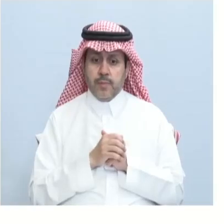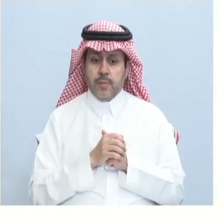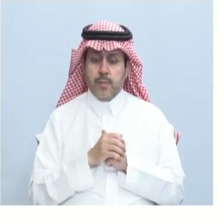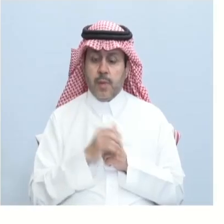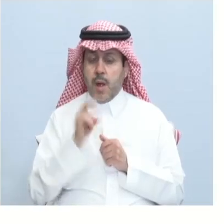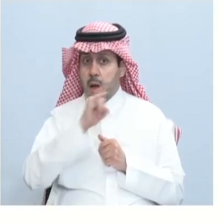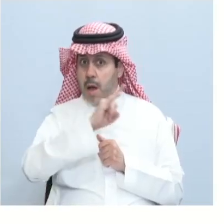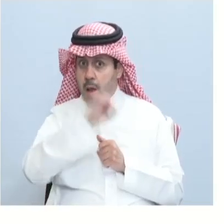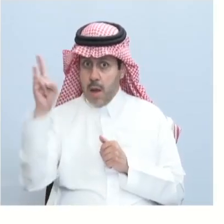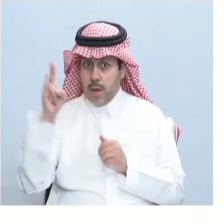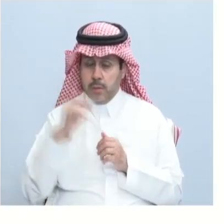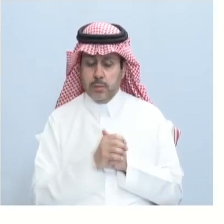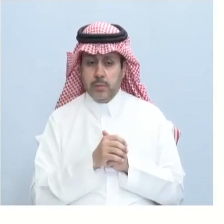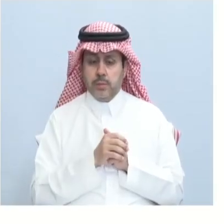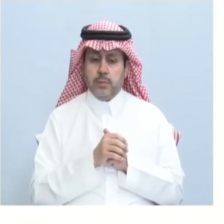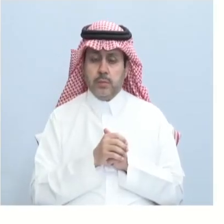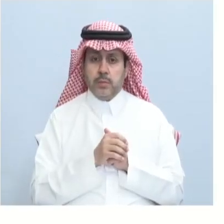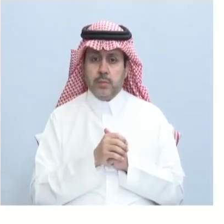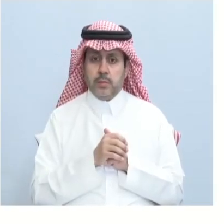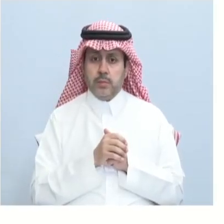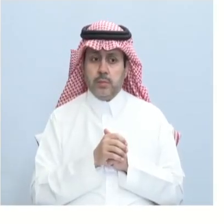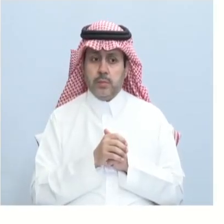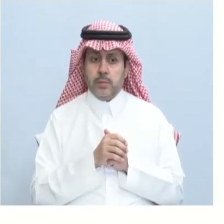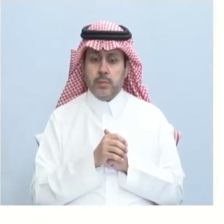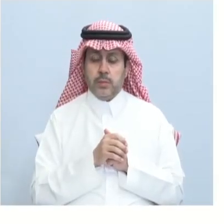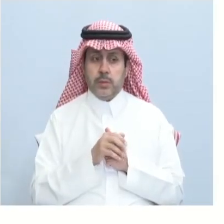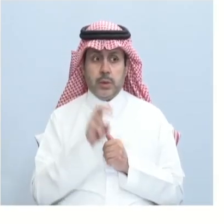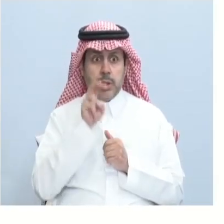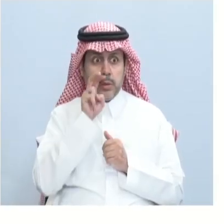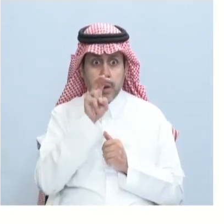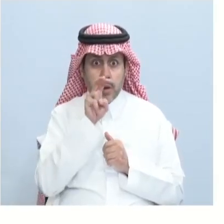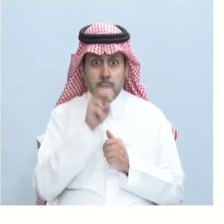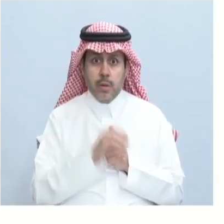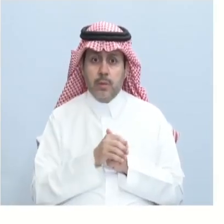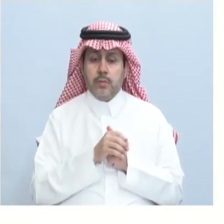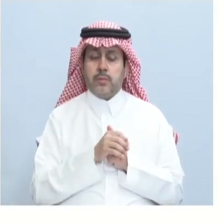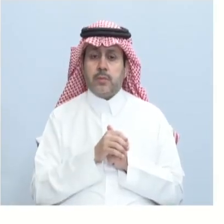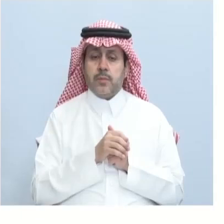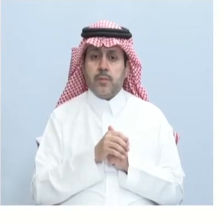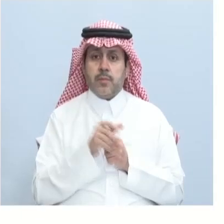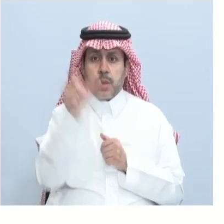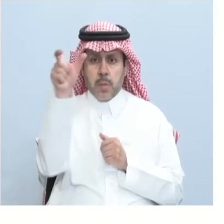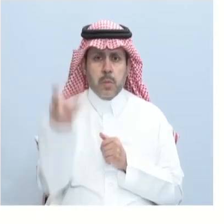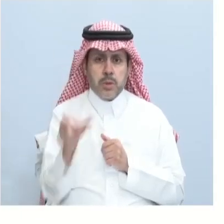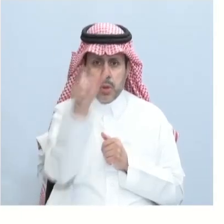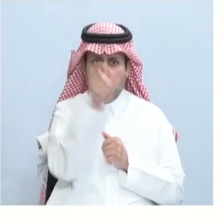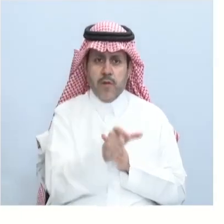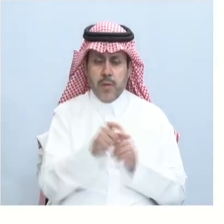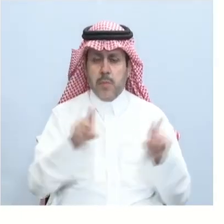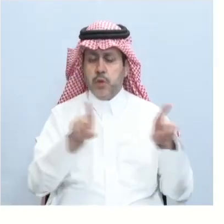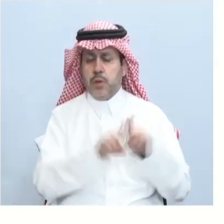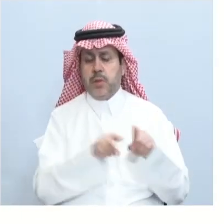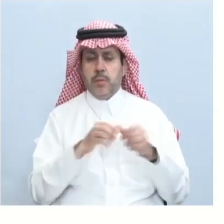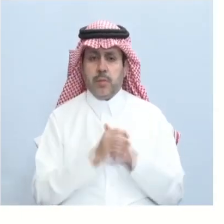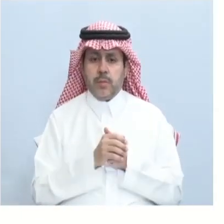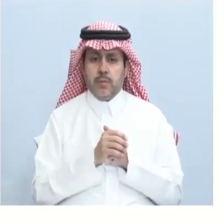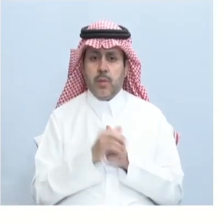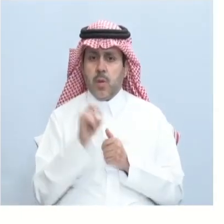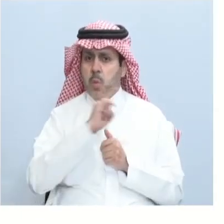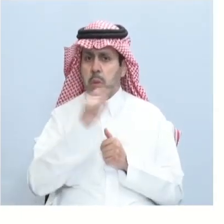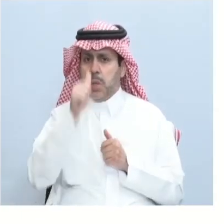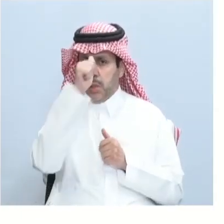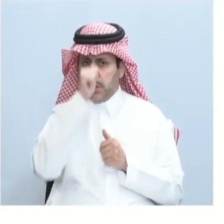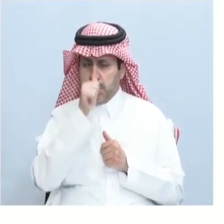الا يتطلع الى ما متع الله به اصنافا من المشركين وان لا يحزن على